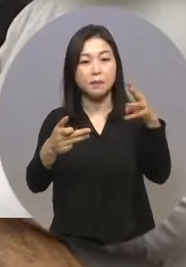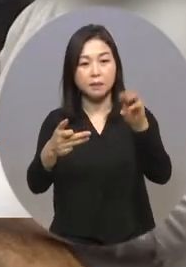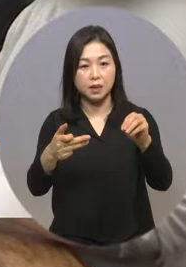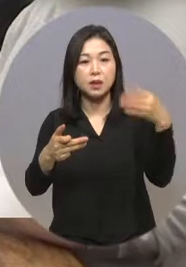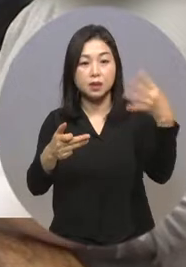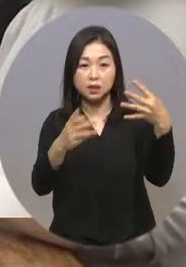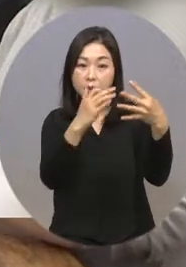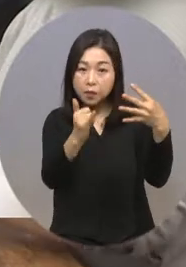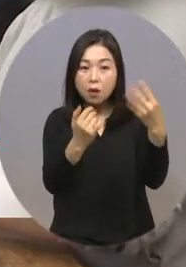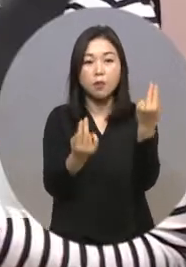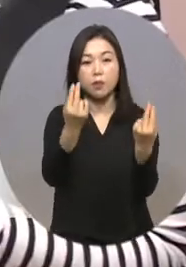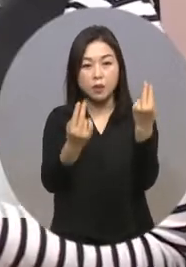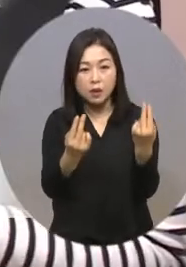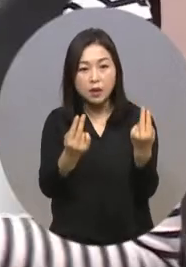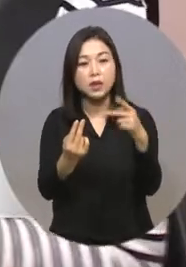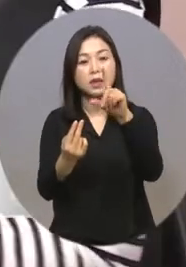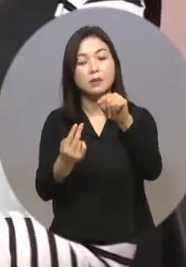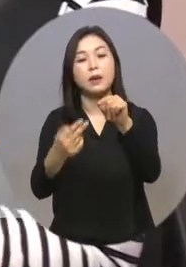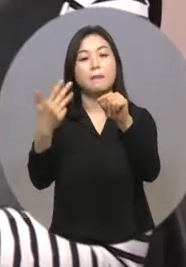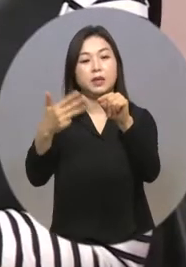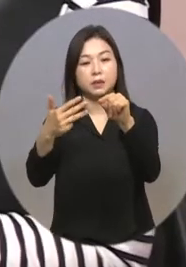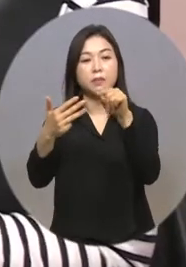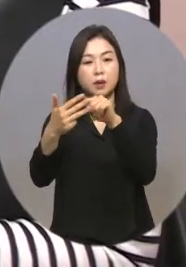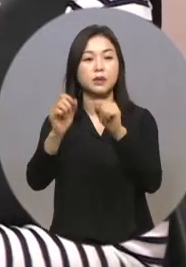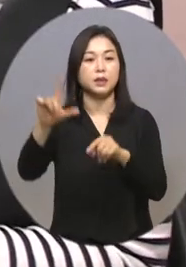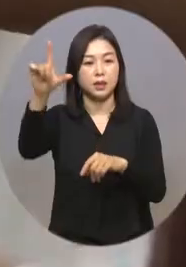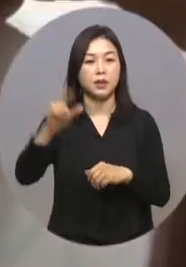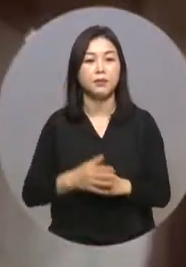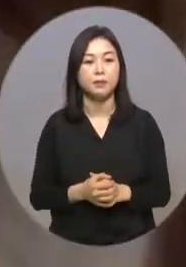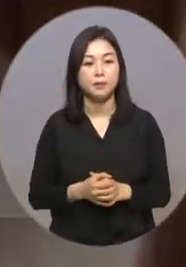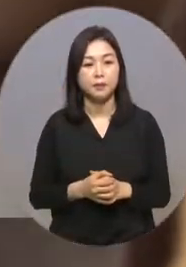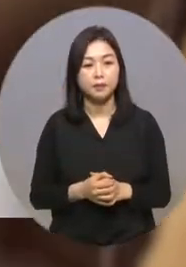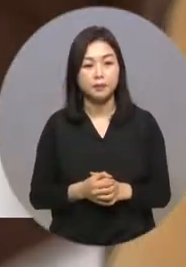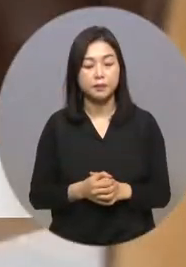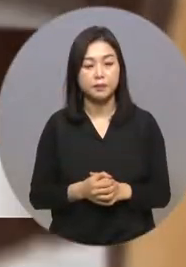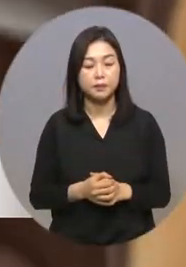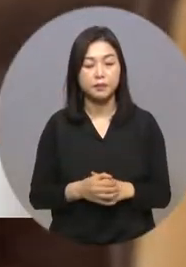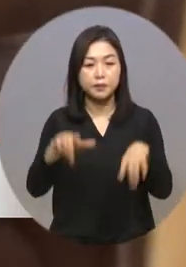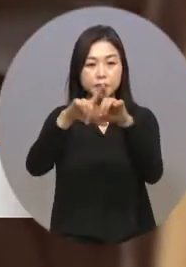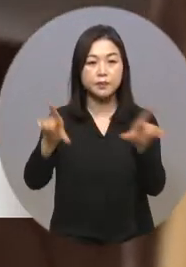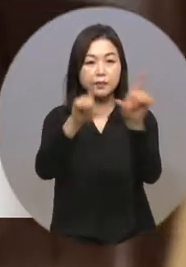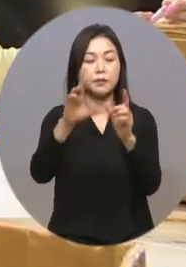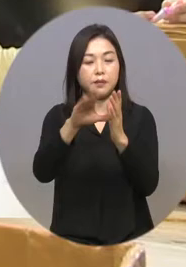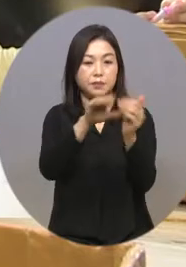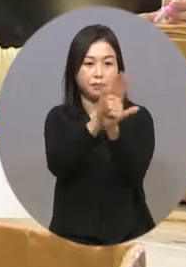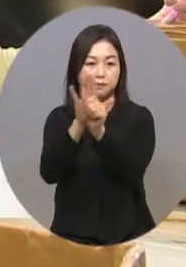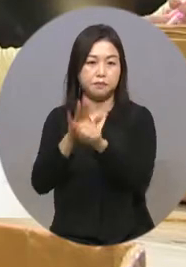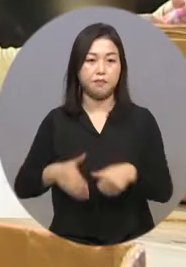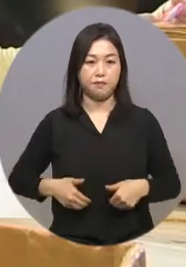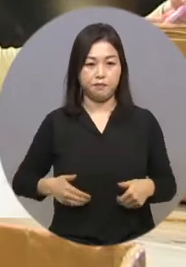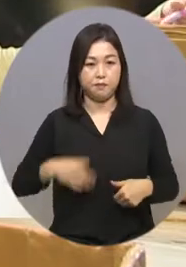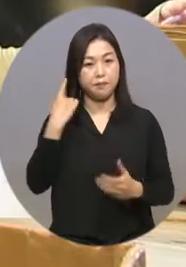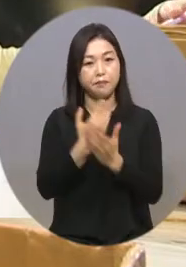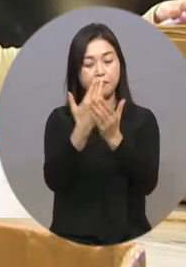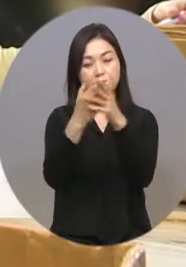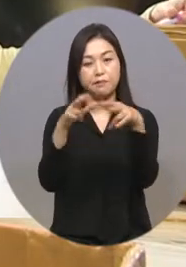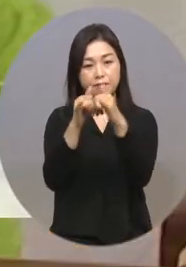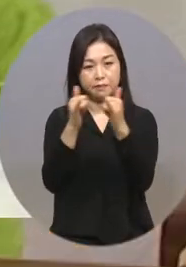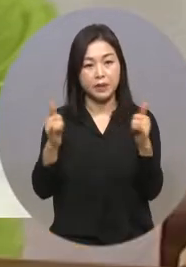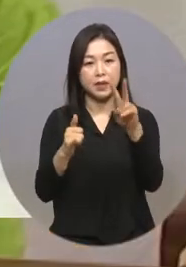명 대비 약 1만 8천 명 증가한 수치입니다 특히 모든 일상생활에 도움이 필요한 발대 장애인은